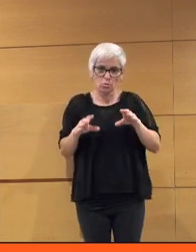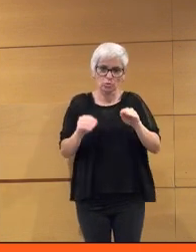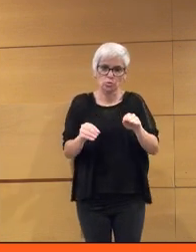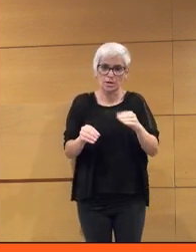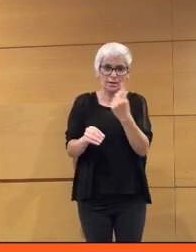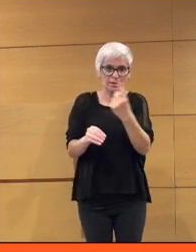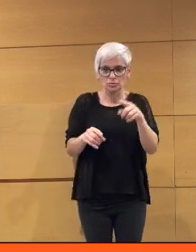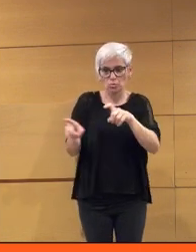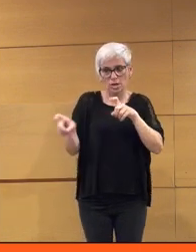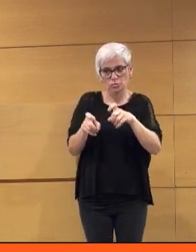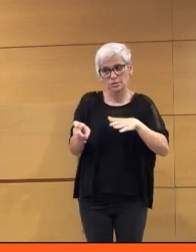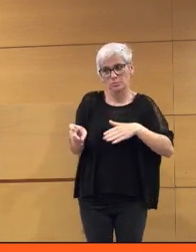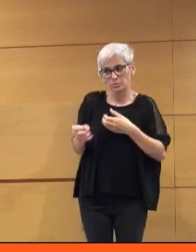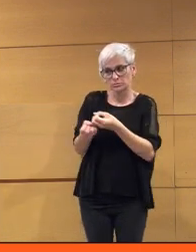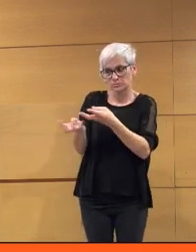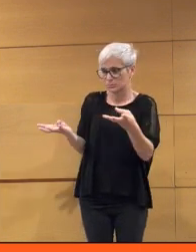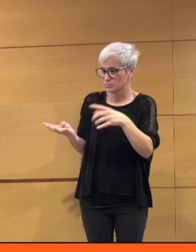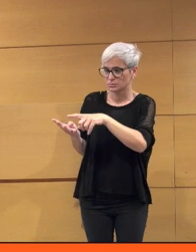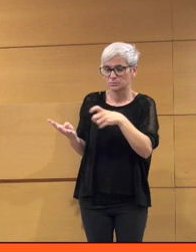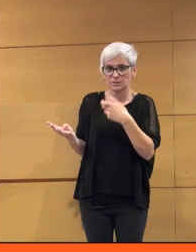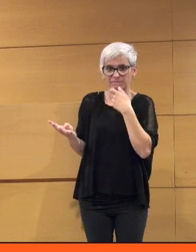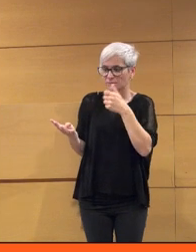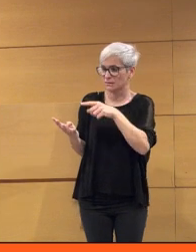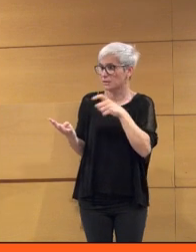escollir l'opció que més,